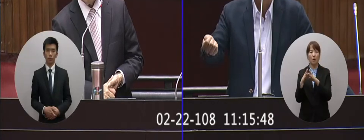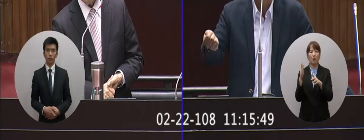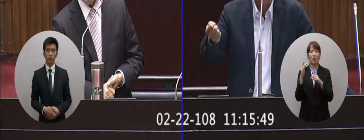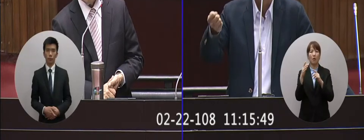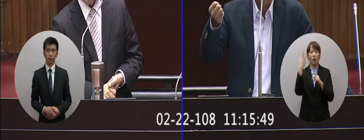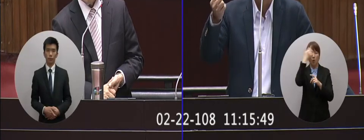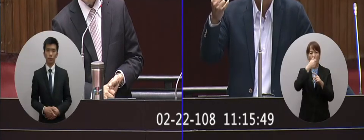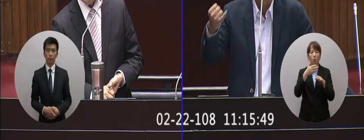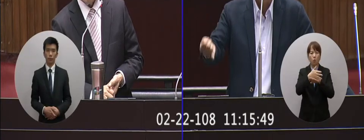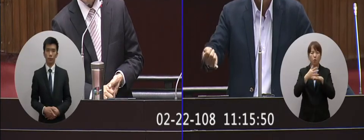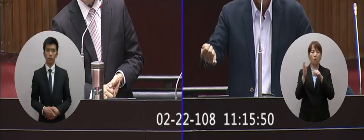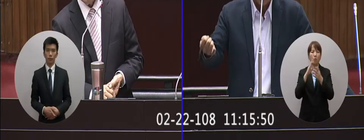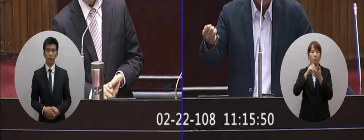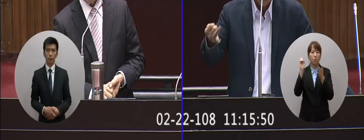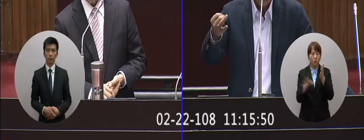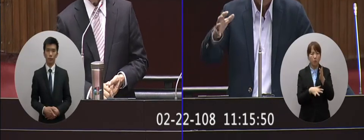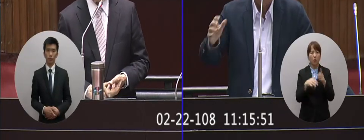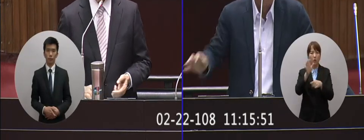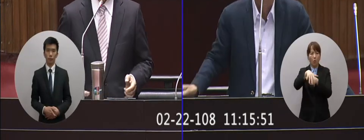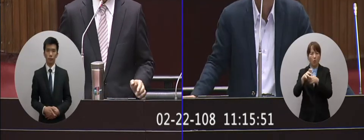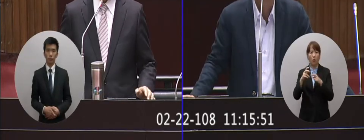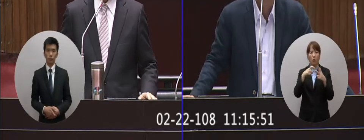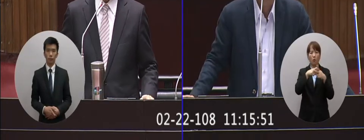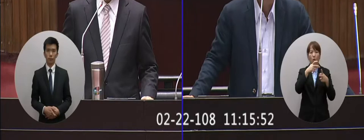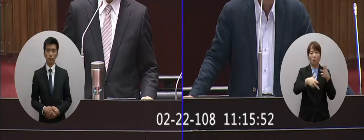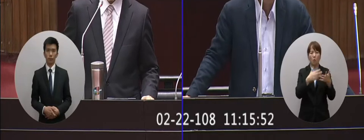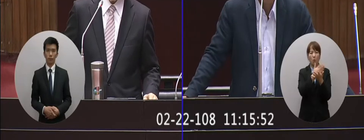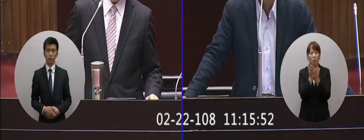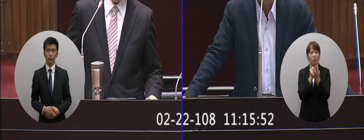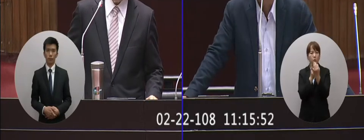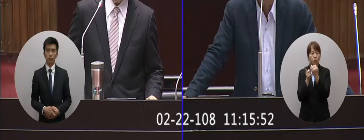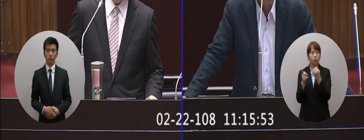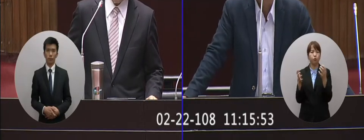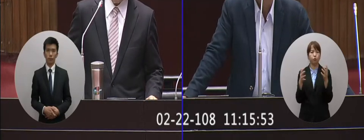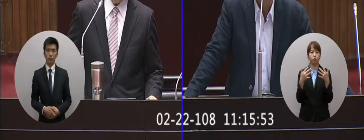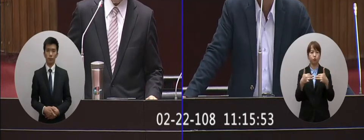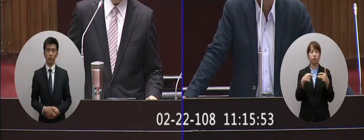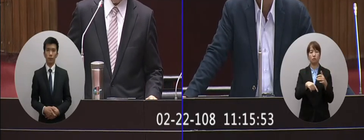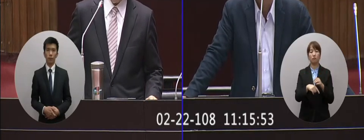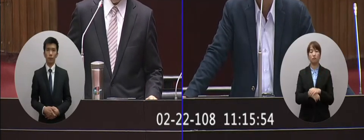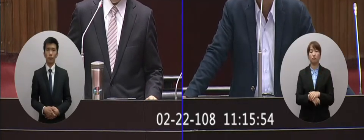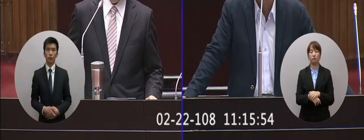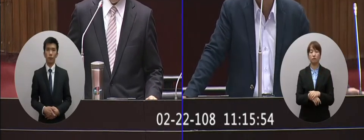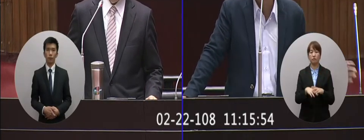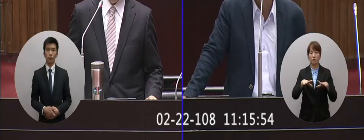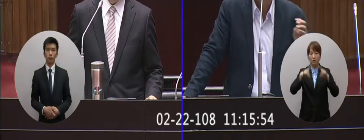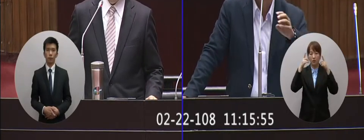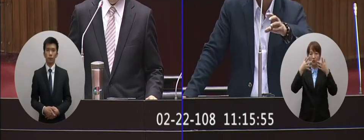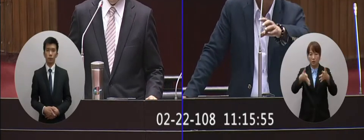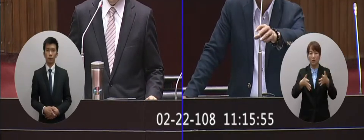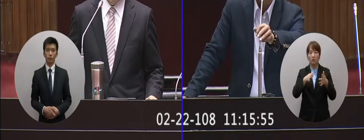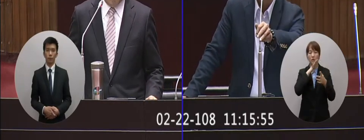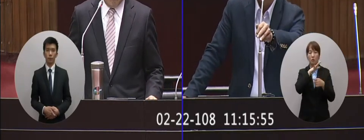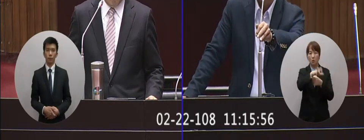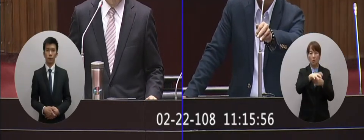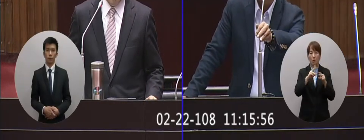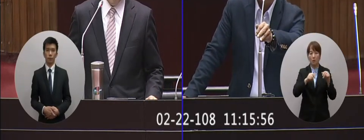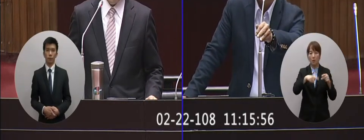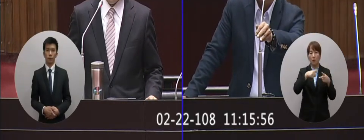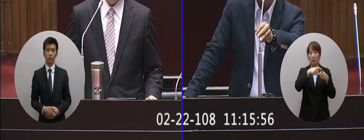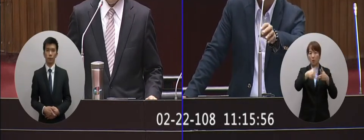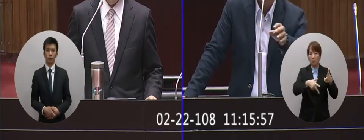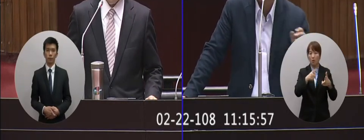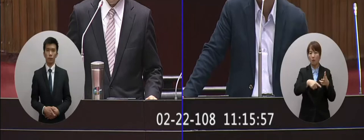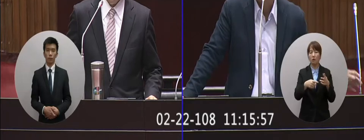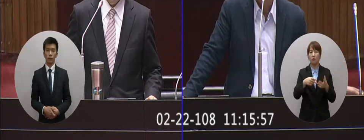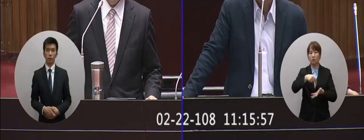捐30、啊，农地工厂等等，有很多的问题。啊，那当然，首先院长就是就这个农地工厂的部分，啊，也提